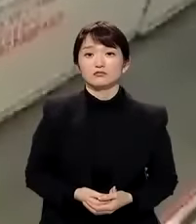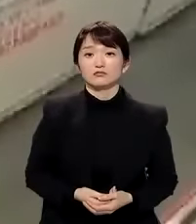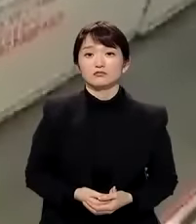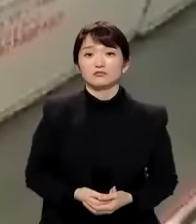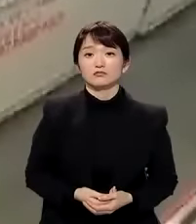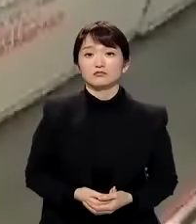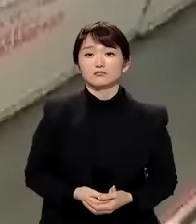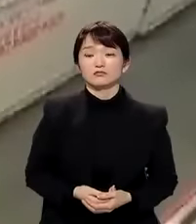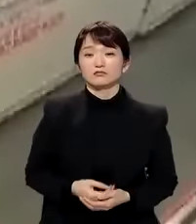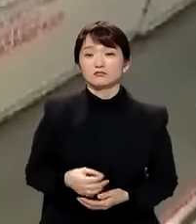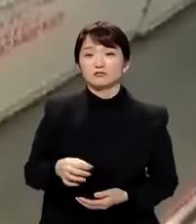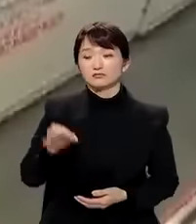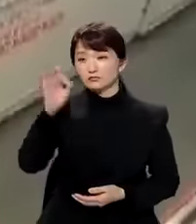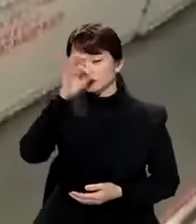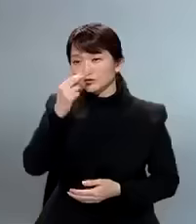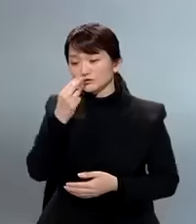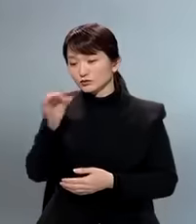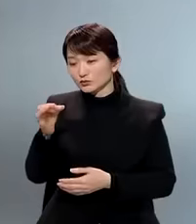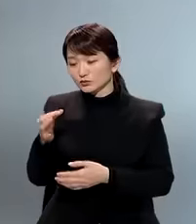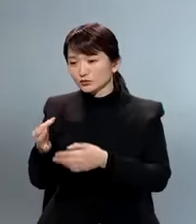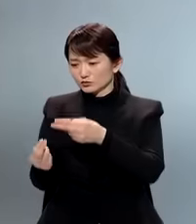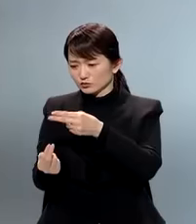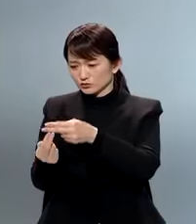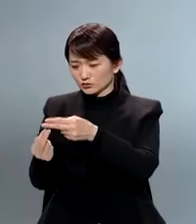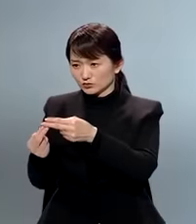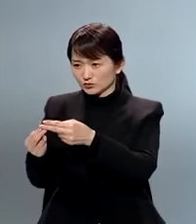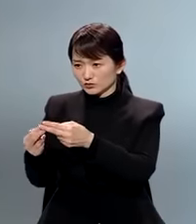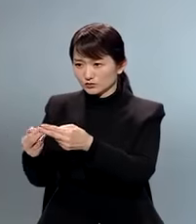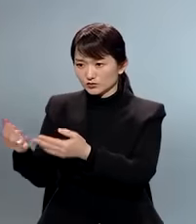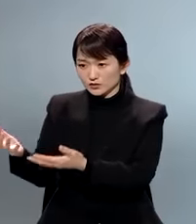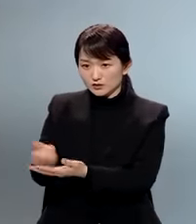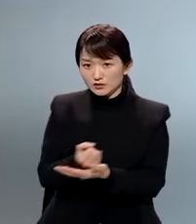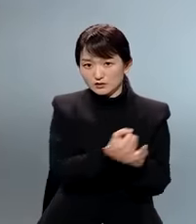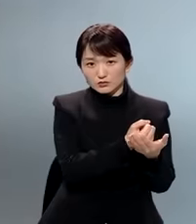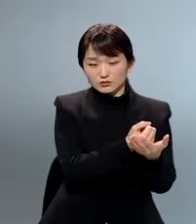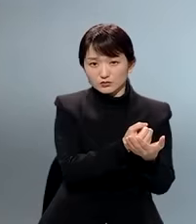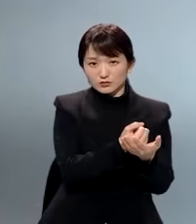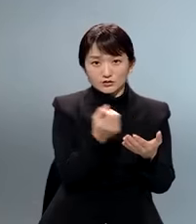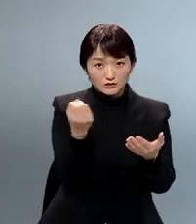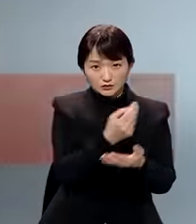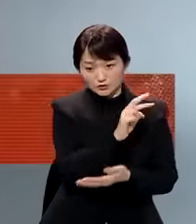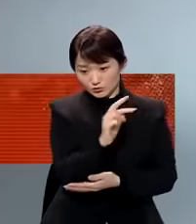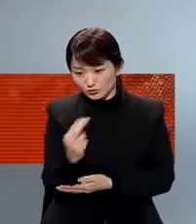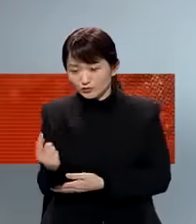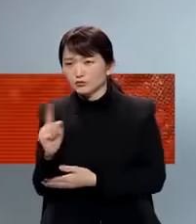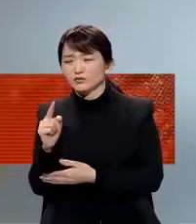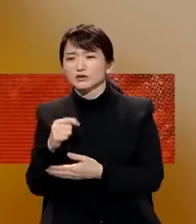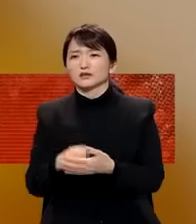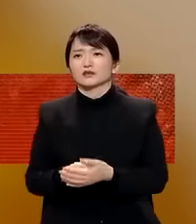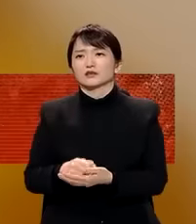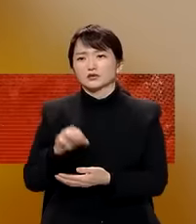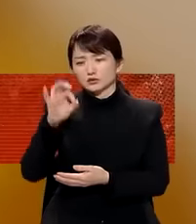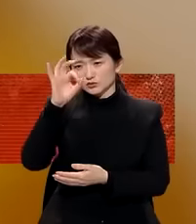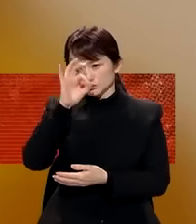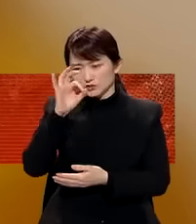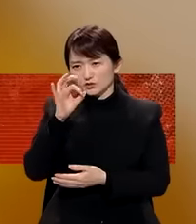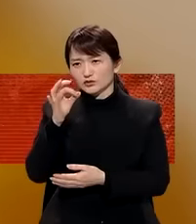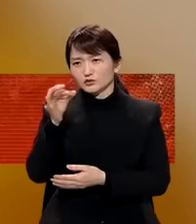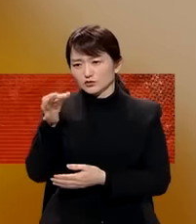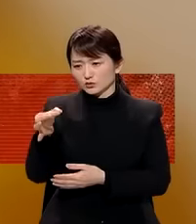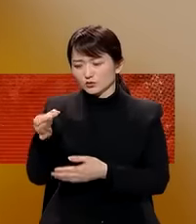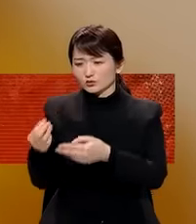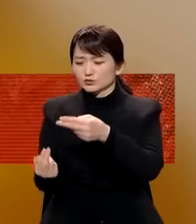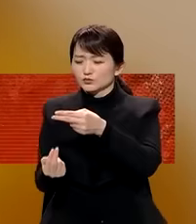들어왔다가 역시나 알고 봤더니 돼지의 배를 갈랐습니다네 맞습니다 경기 광명에 위치한 무인 편의 점인데요